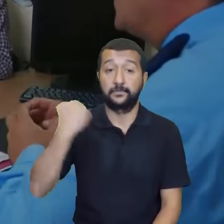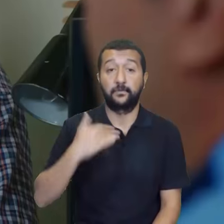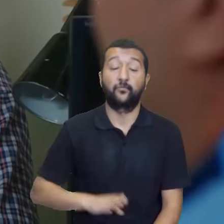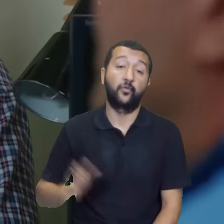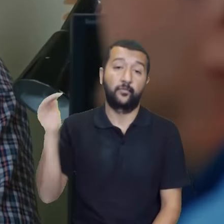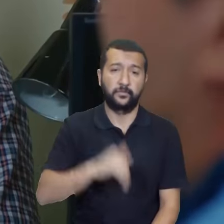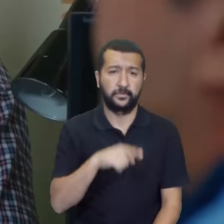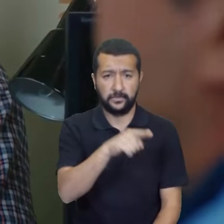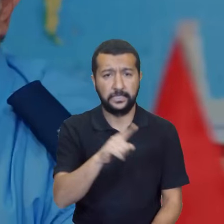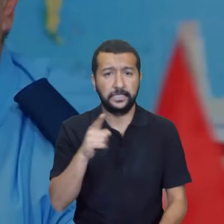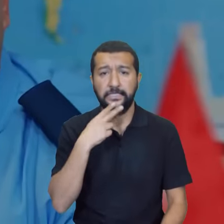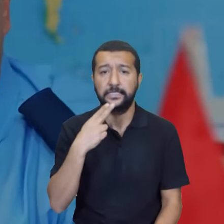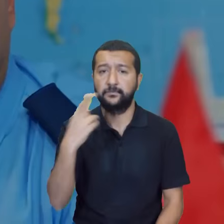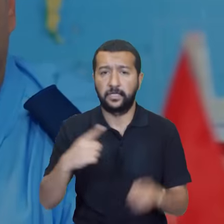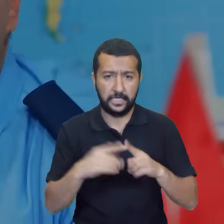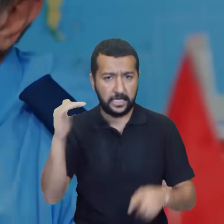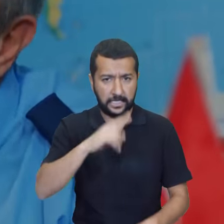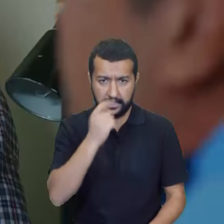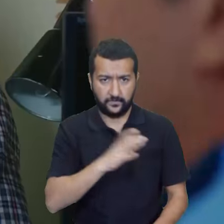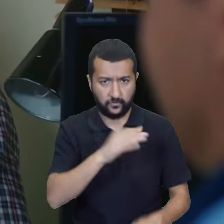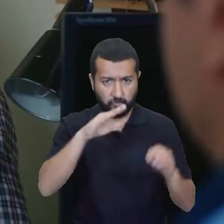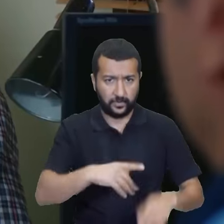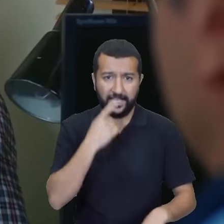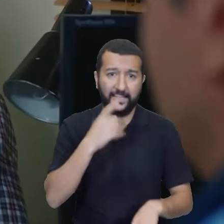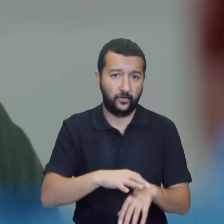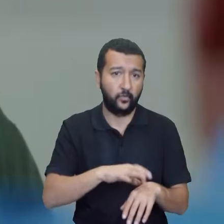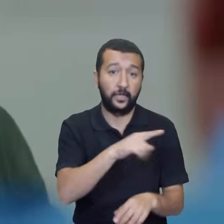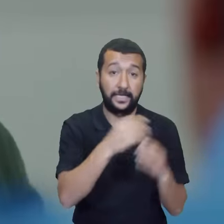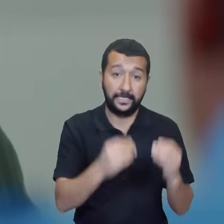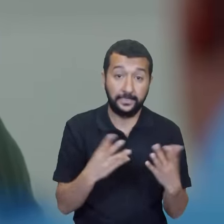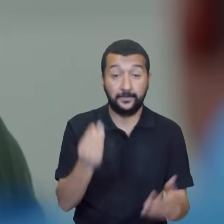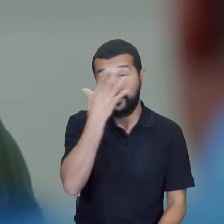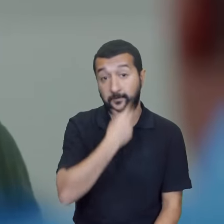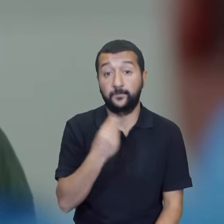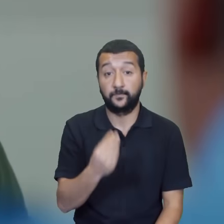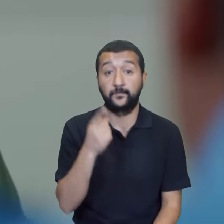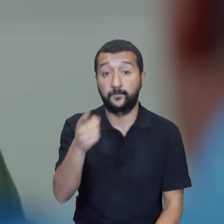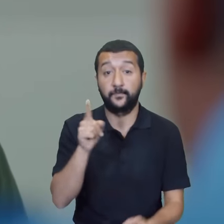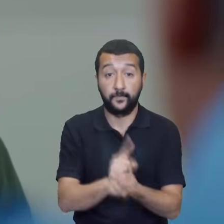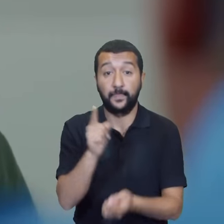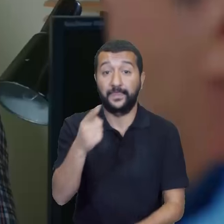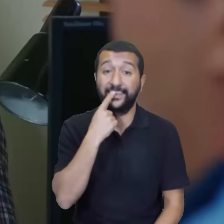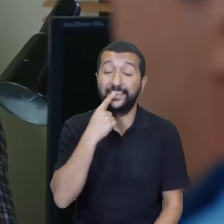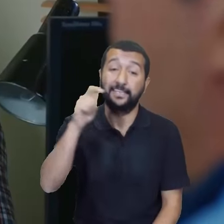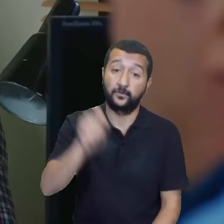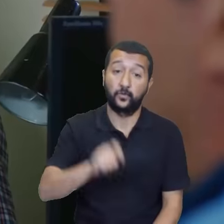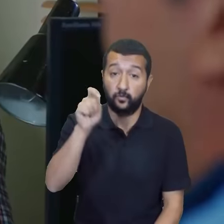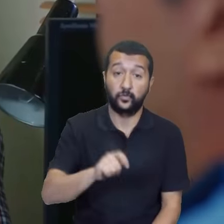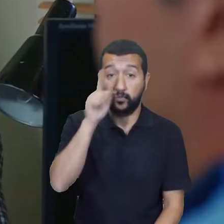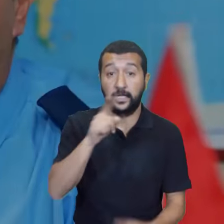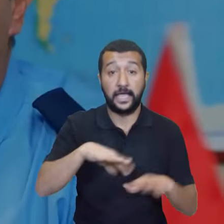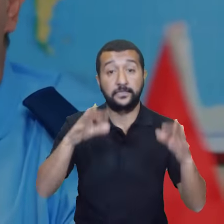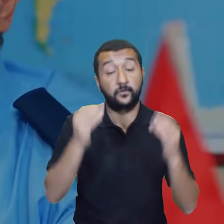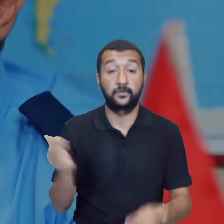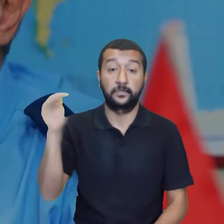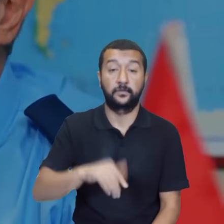oğlum gelsin. Ya bir Itır'ı anlıyorum da Tarık'ın burada ne işi var? Çocuk diş hekimi. İyi işte, çok güzel. Birazdan bunun dişlerini sökeceğim de